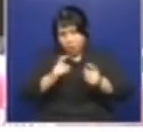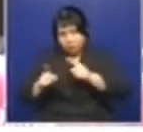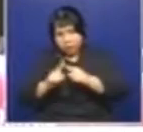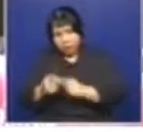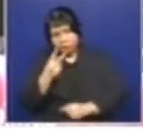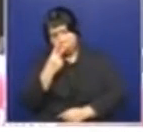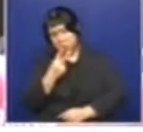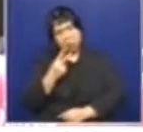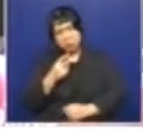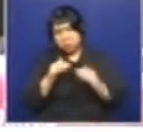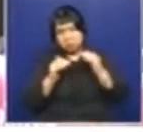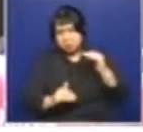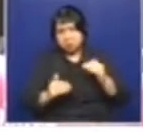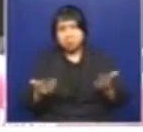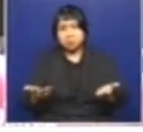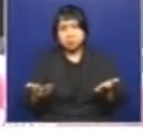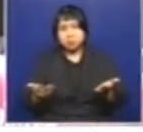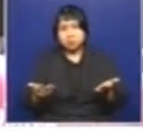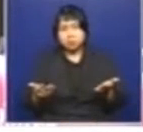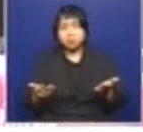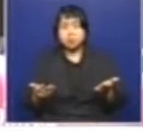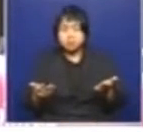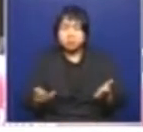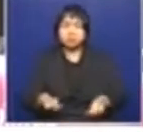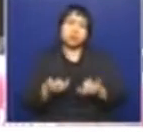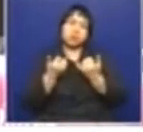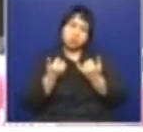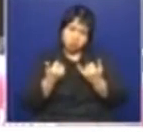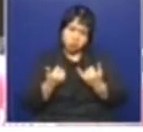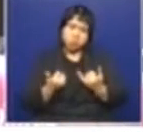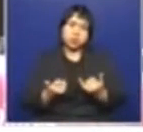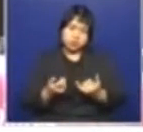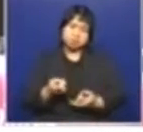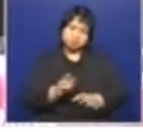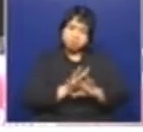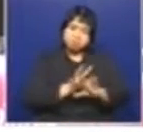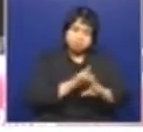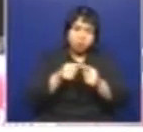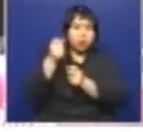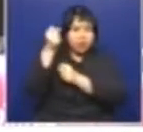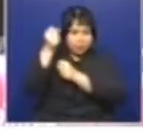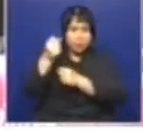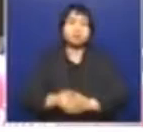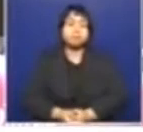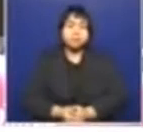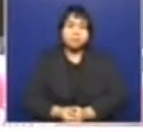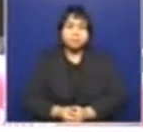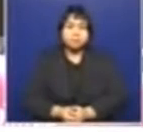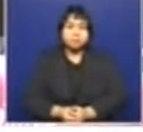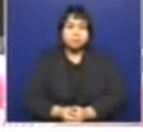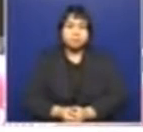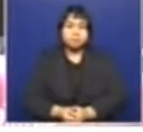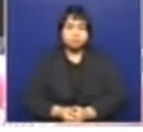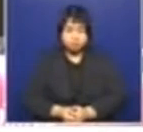ม่ใช่วันนี้จึงเกิดการชุมนุมทางการเมืองขึ้นแล้วการชุมนุมทาง